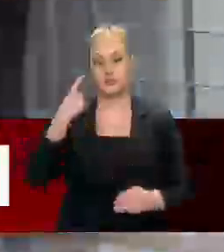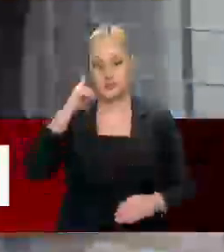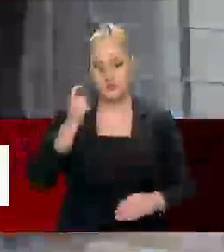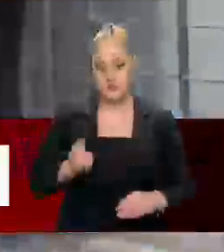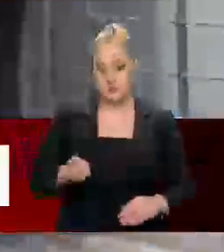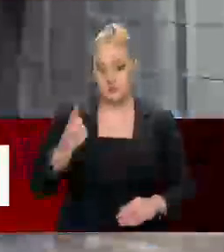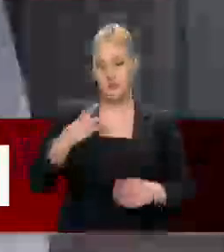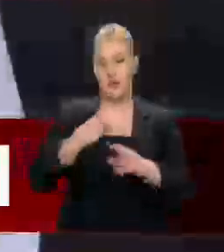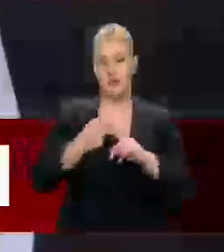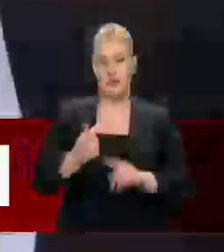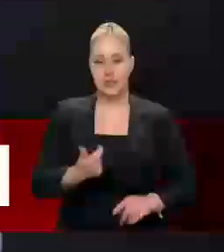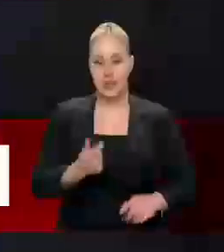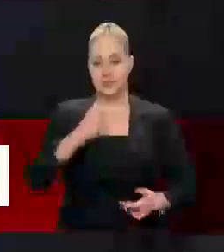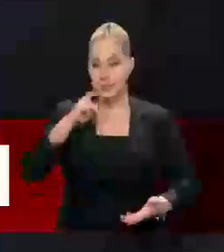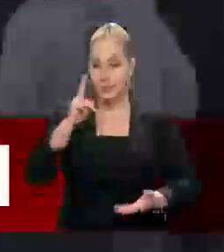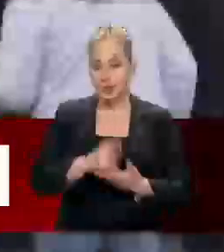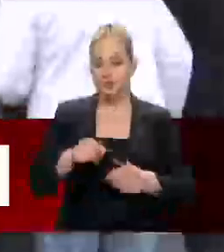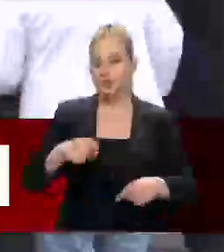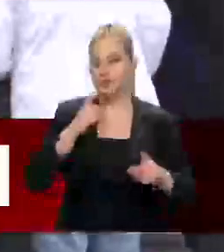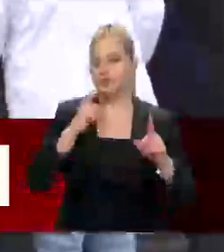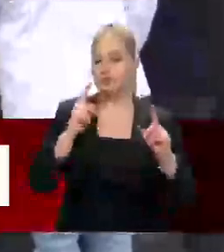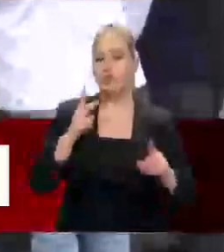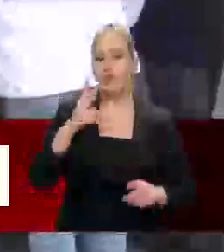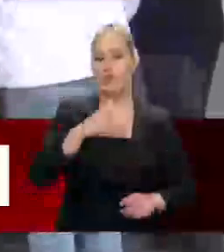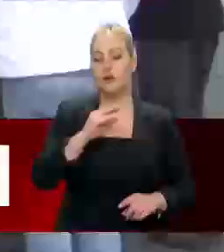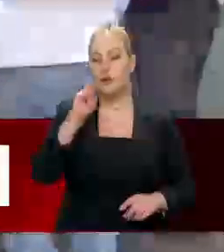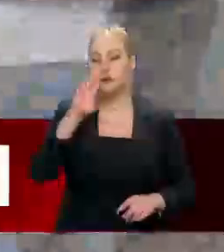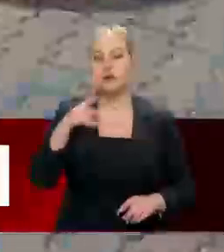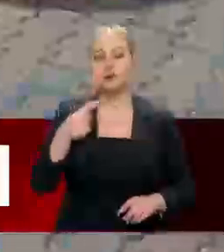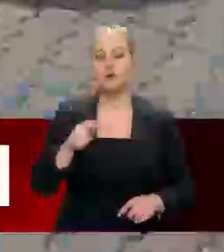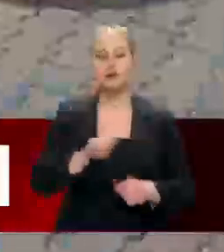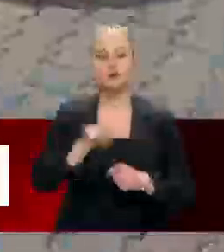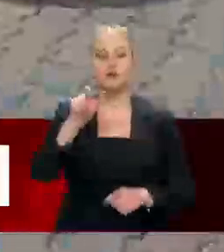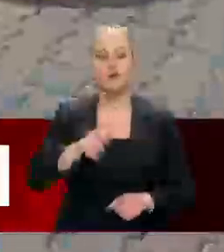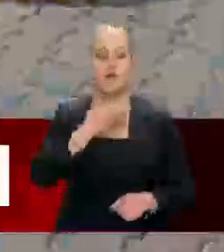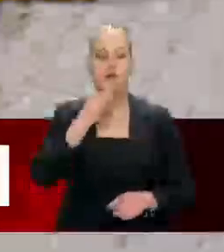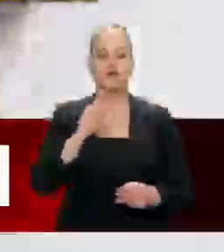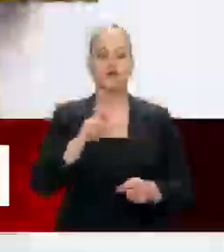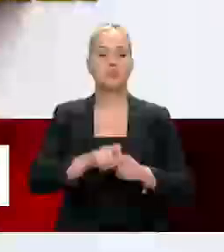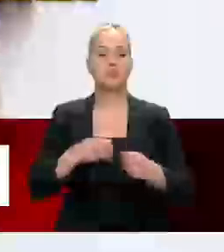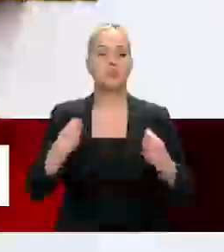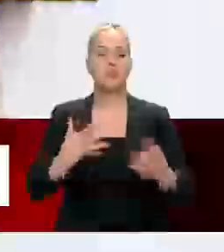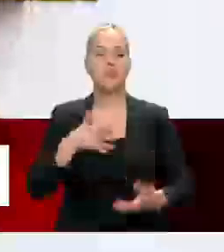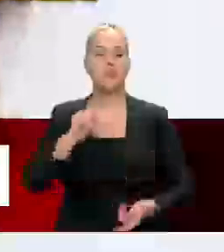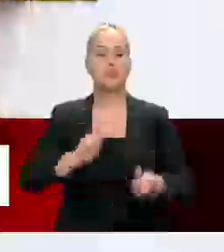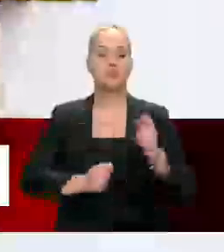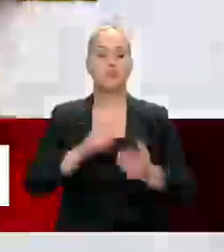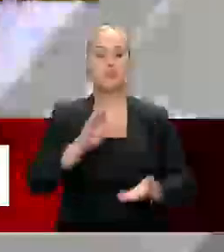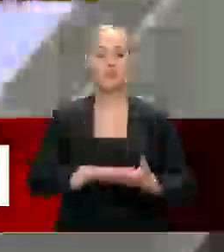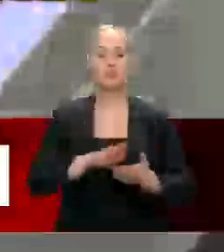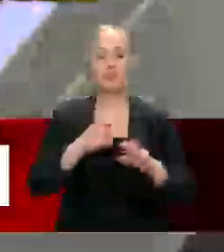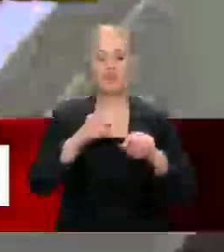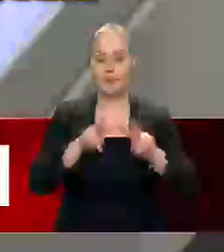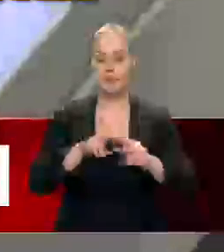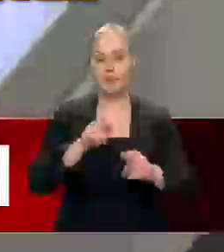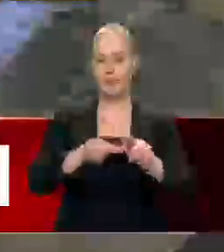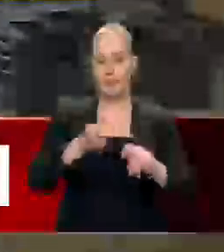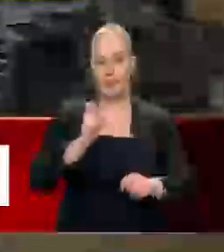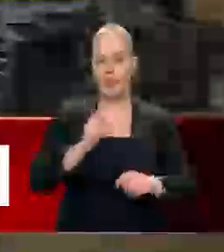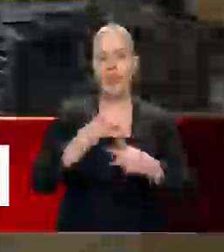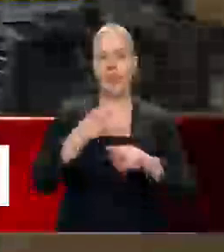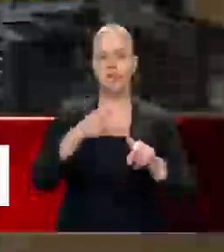eyt'nin yasalaşmasıyla Bu yıl içinde 2 milyon 250 bin çalışan emekli olabilecek işverenlerin kullanacağı kıdem tazminatı kredisi ise